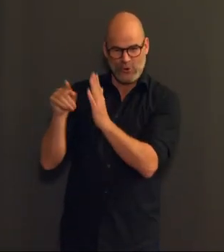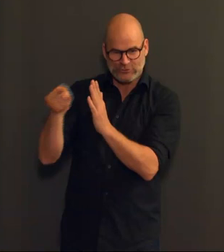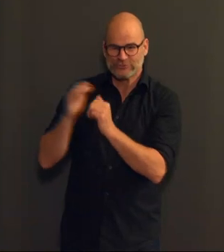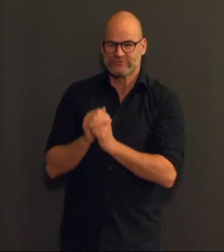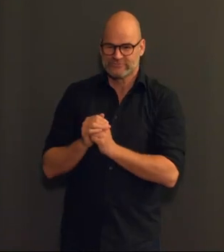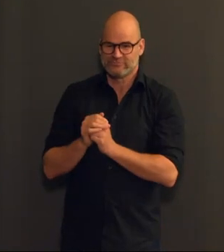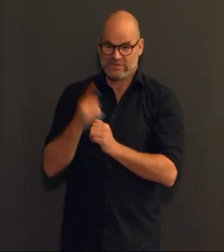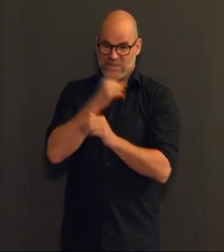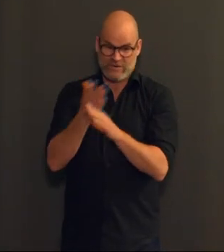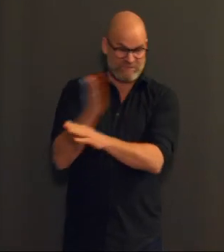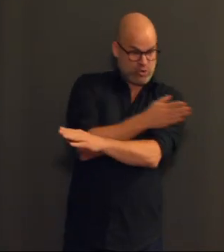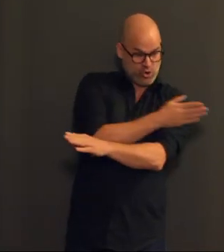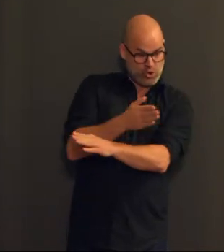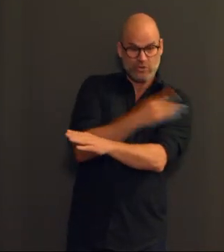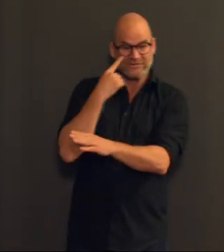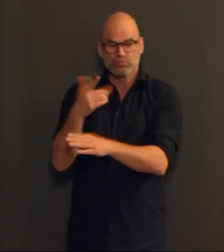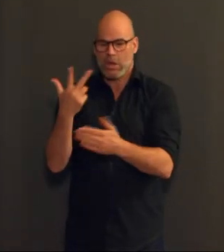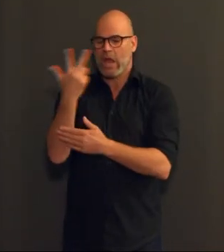ervoor.